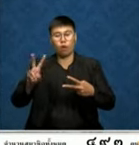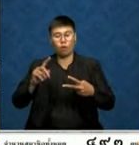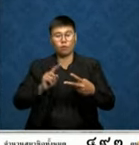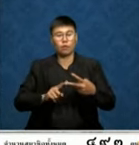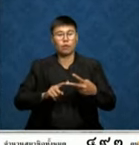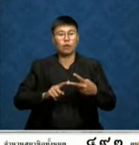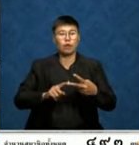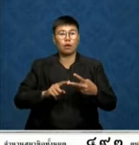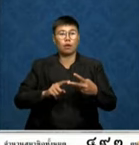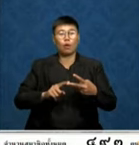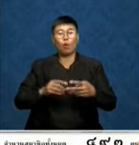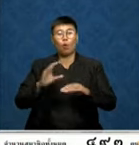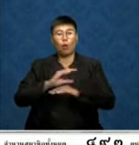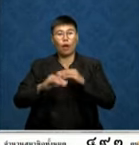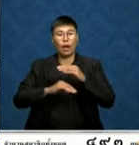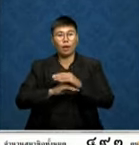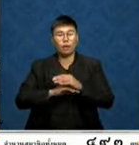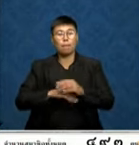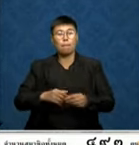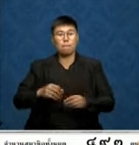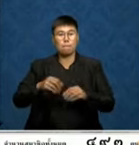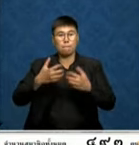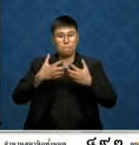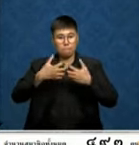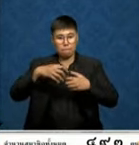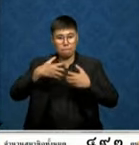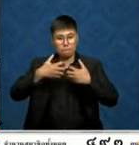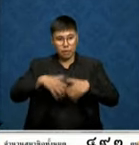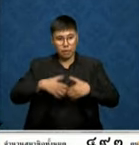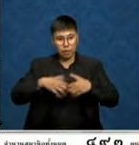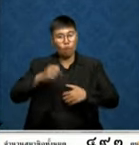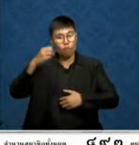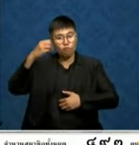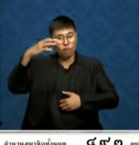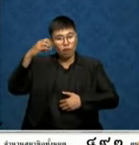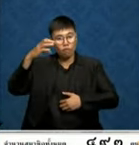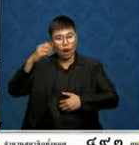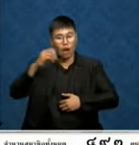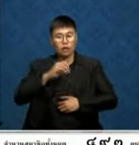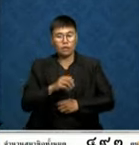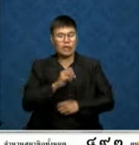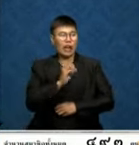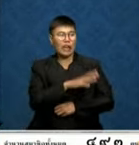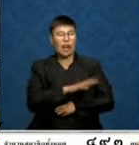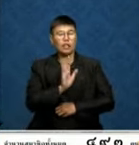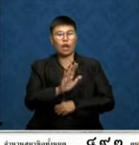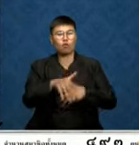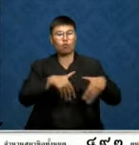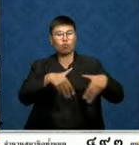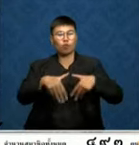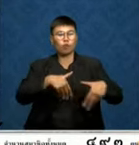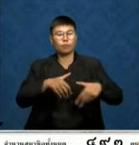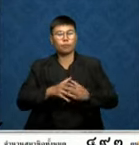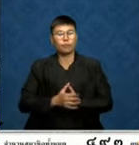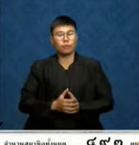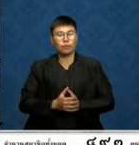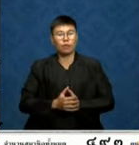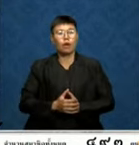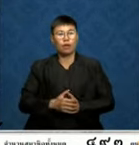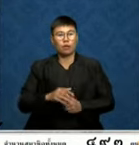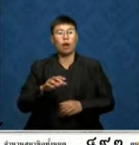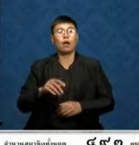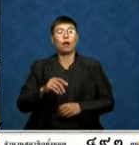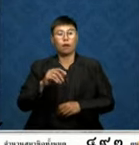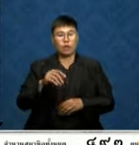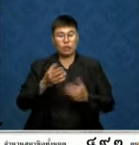การผลิตไฟฟ้าจากขยะชุมชนนะครับผมขอเกาสักเล็กน้อยครับก็คือเรื่องของภาวะโ